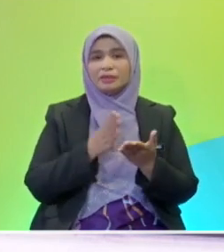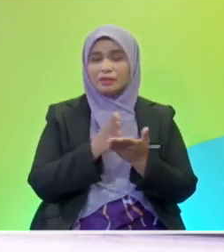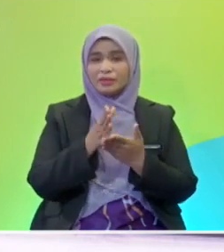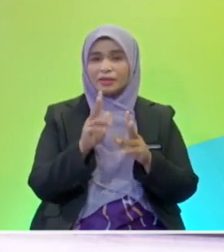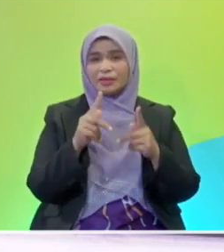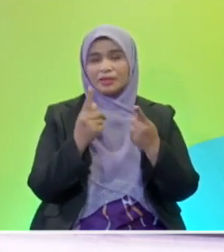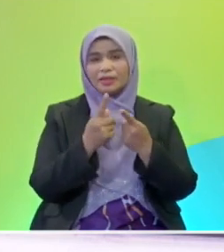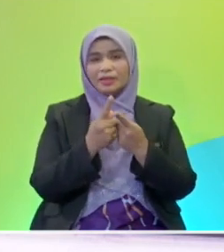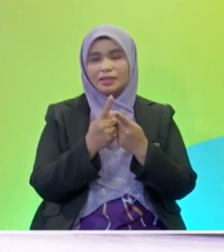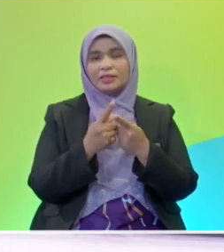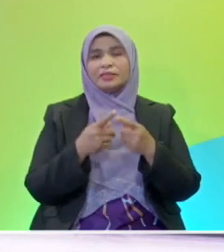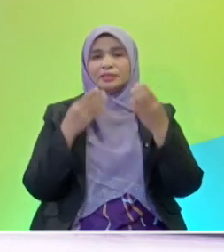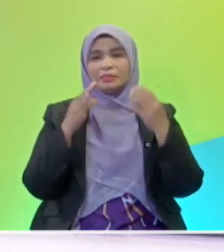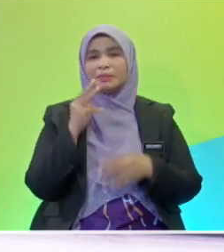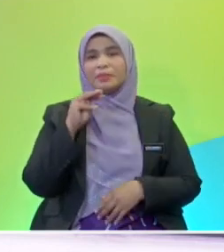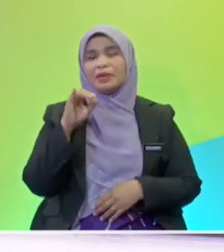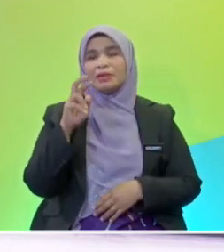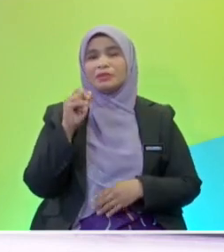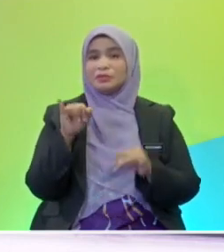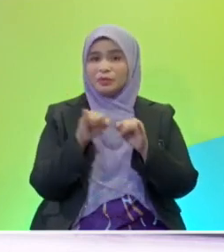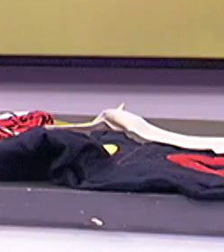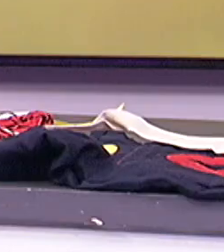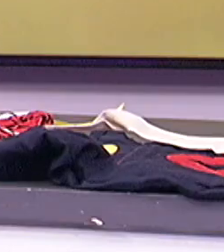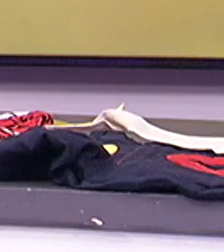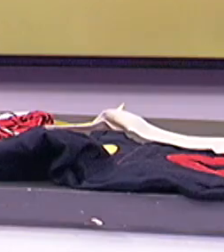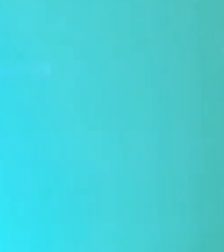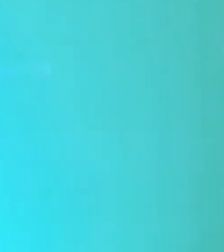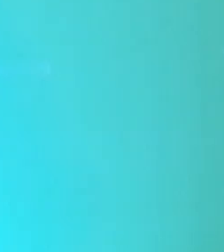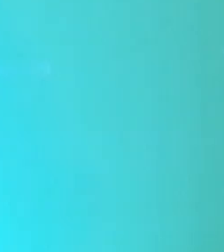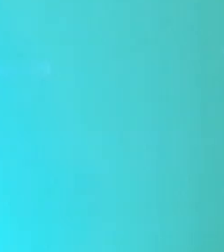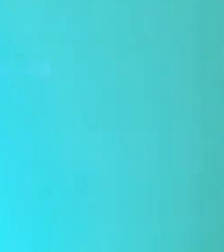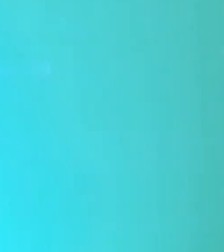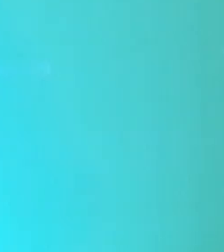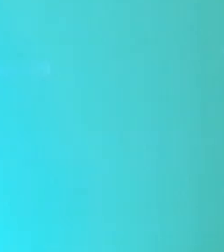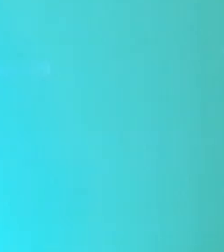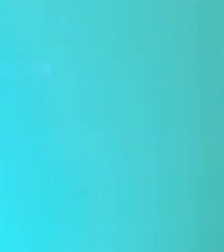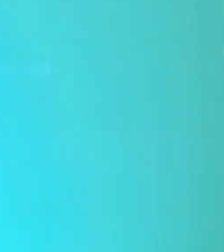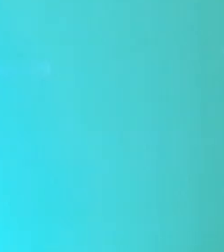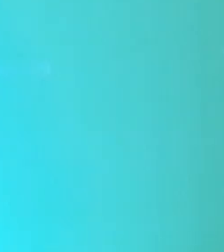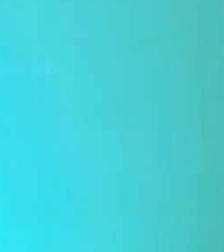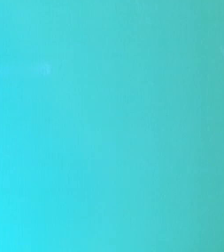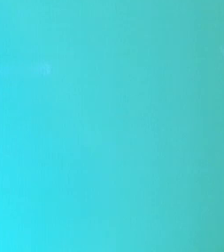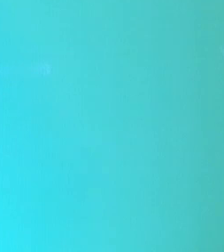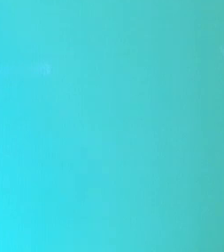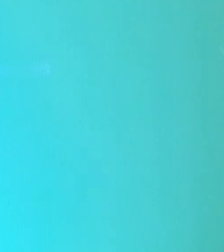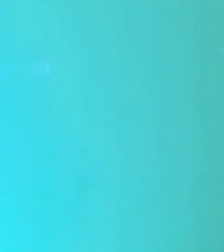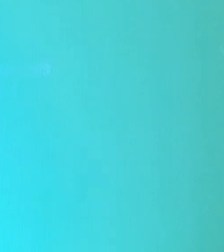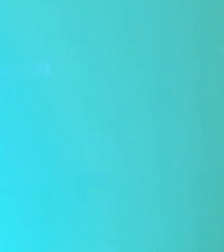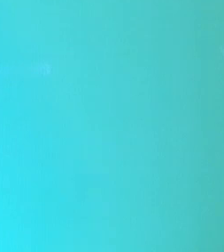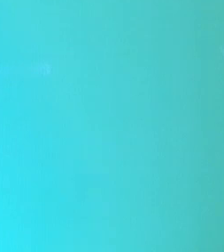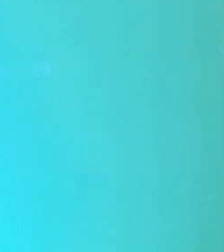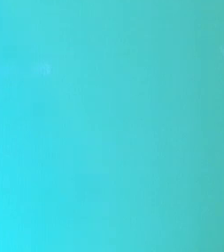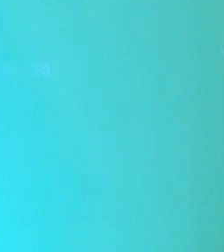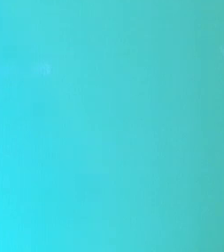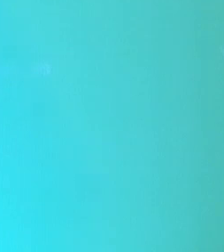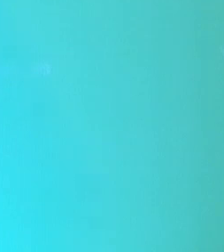Tak lupa juga untuk Mira perkenalkan juruasa isyarat yang bersama dengan kami iaitu Cikgu Nur Asmawati makdin dari SMK Sultan Abdul Samad